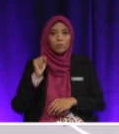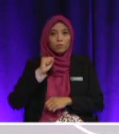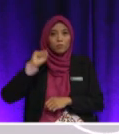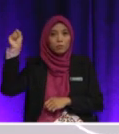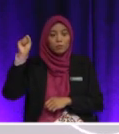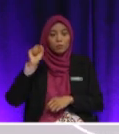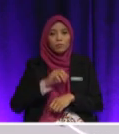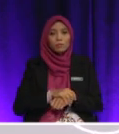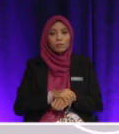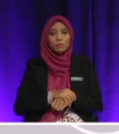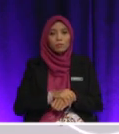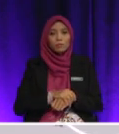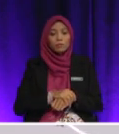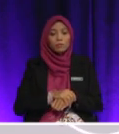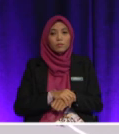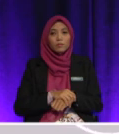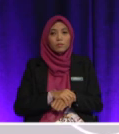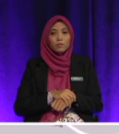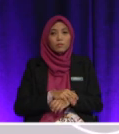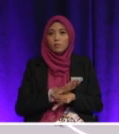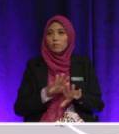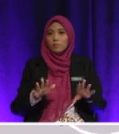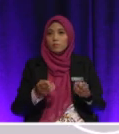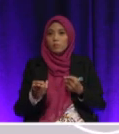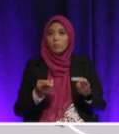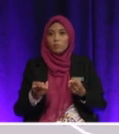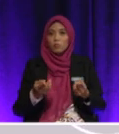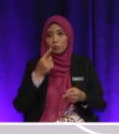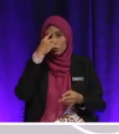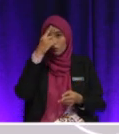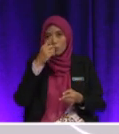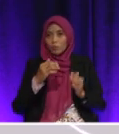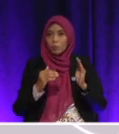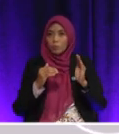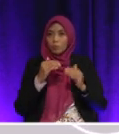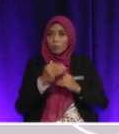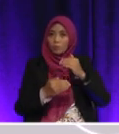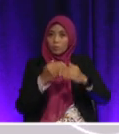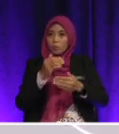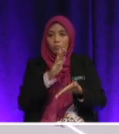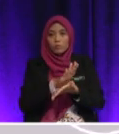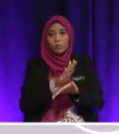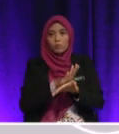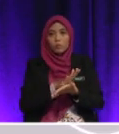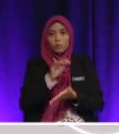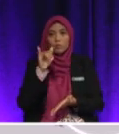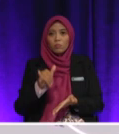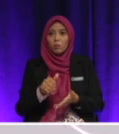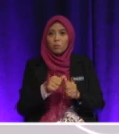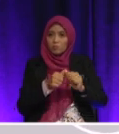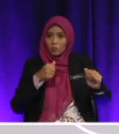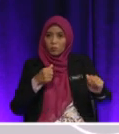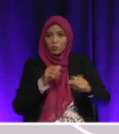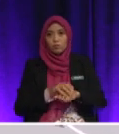tidak berusaha menumbuhkan sekolah-sekolah terutama bagi rakyat yang jauh di pendalaman dalam bidang ekonomi